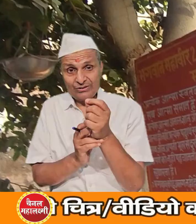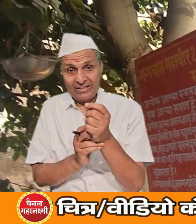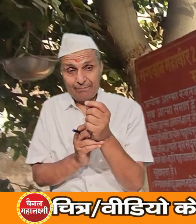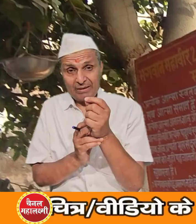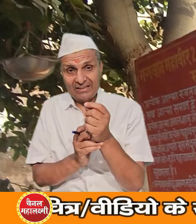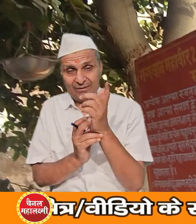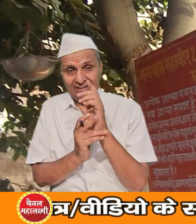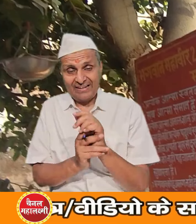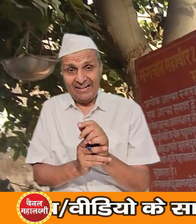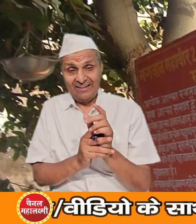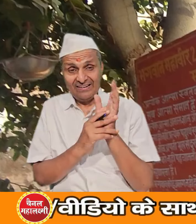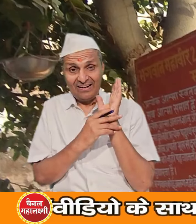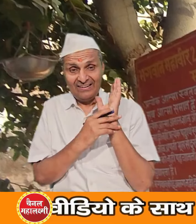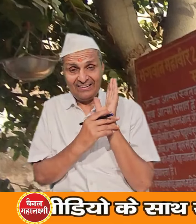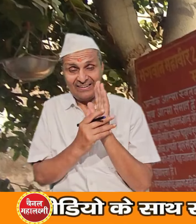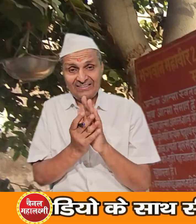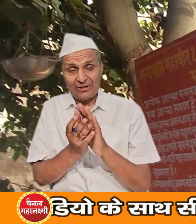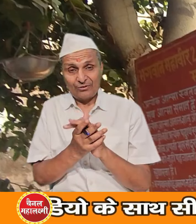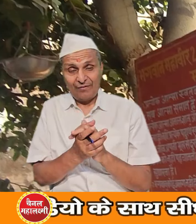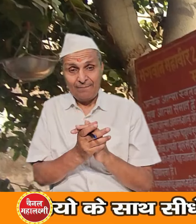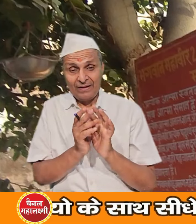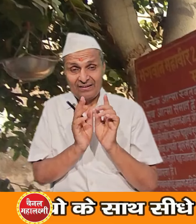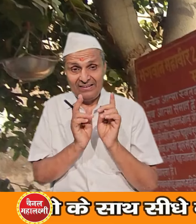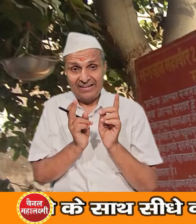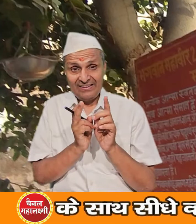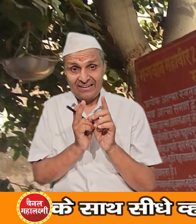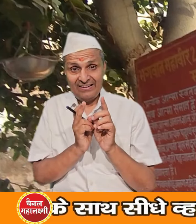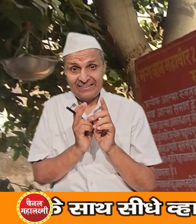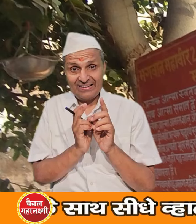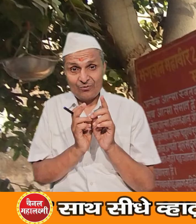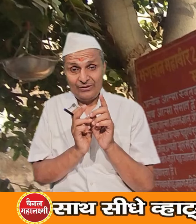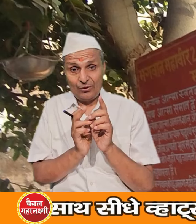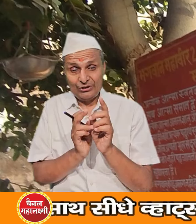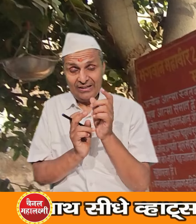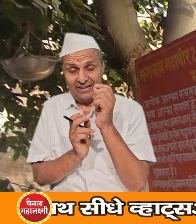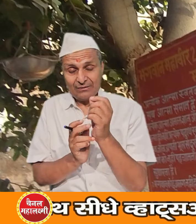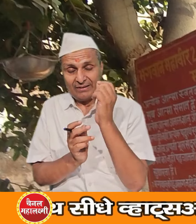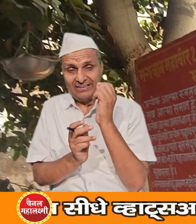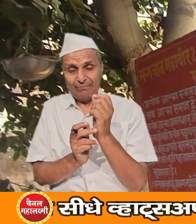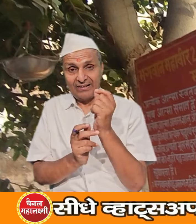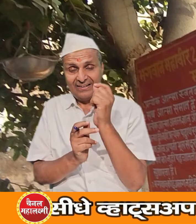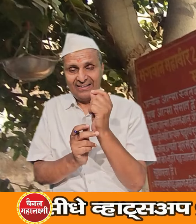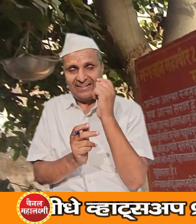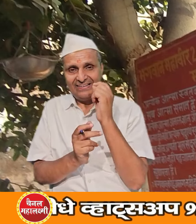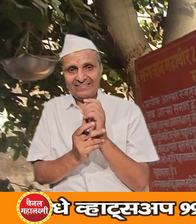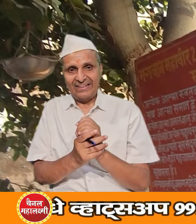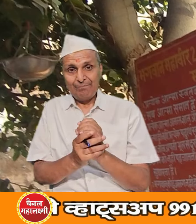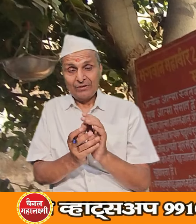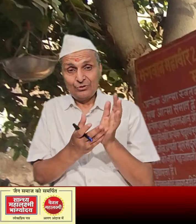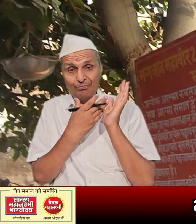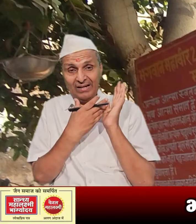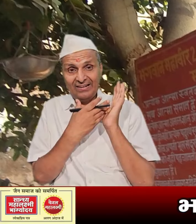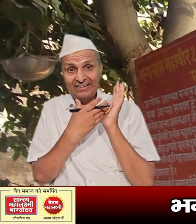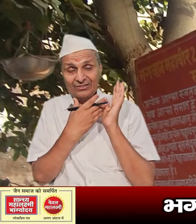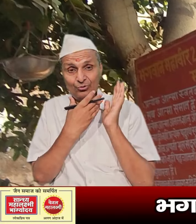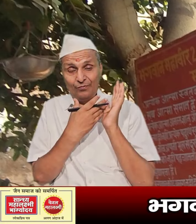असुरक्षा के बादल मंडरा रहे हैं यह काली घटाए चारों तरफ है कहीं ऐसी काली घटा का कोई दोष इस मंदिर पर नहीं आ जाए